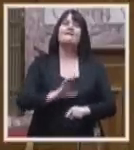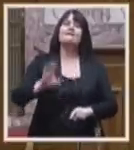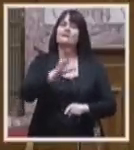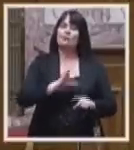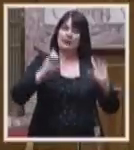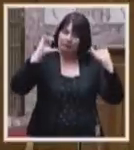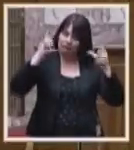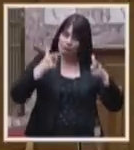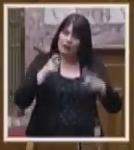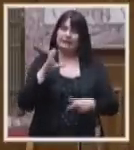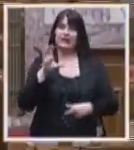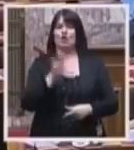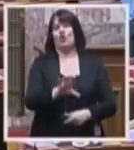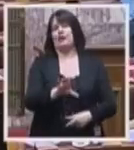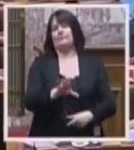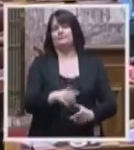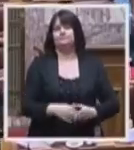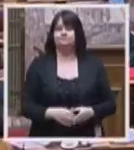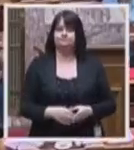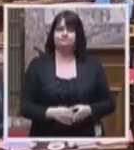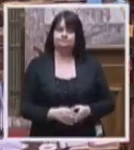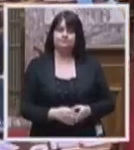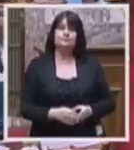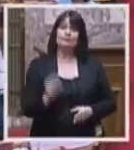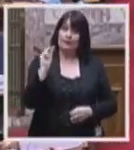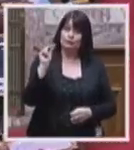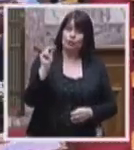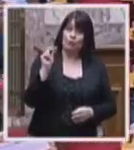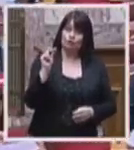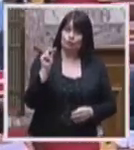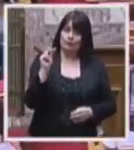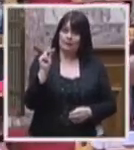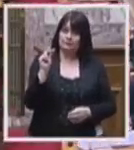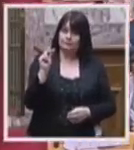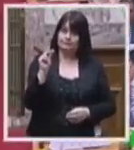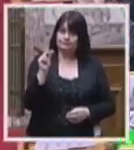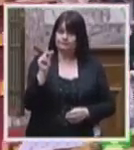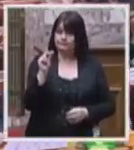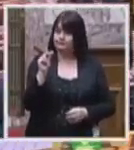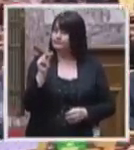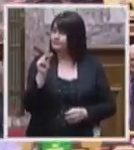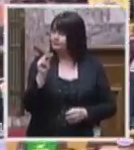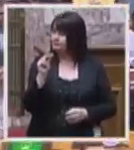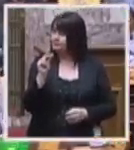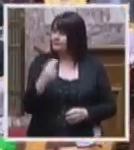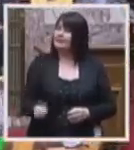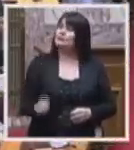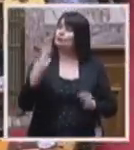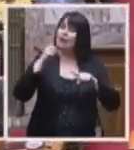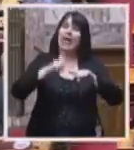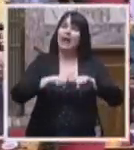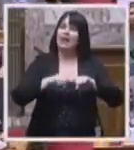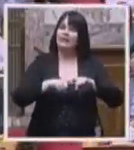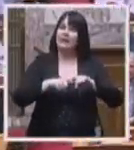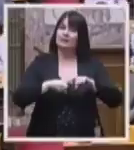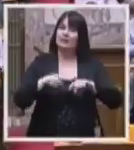χώρα. Είναι με αυτή την υπόσχεση, με την υπόσχεση για την νέα Ελλάδα που η κυβέρνηση ζητά